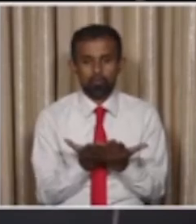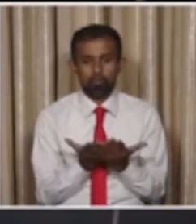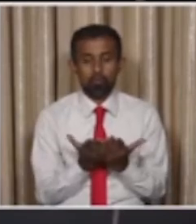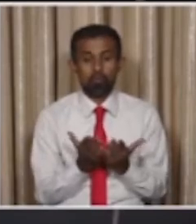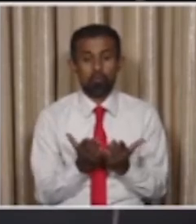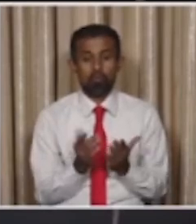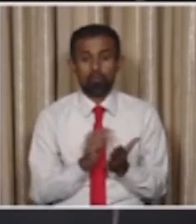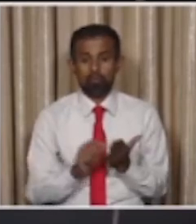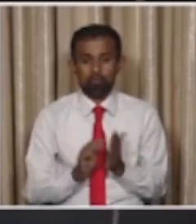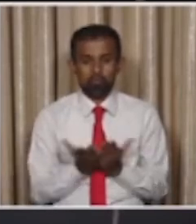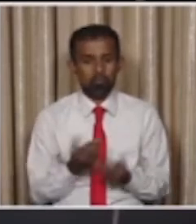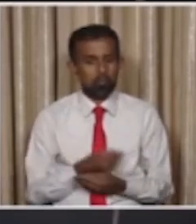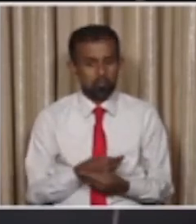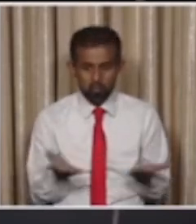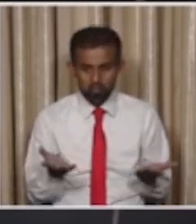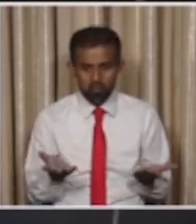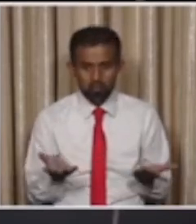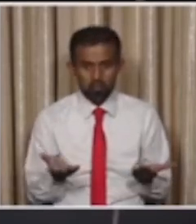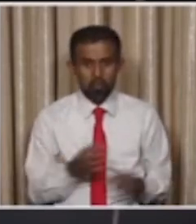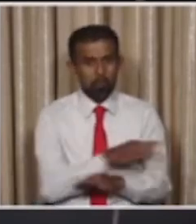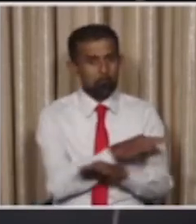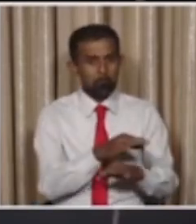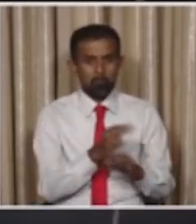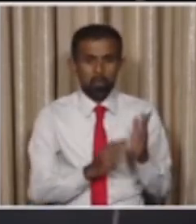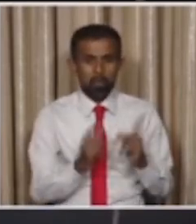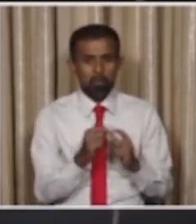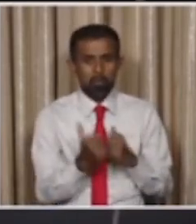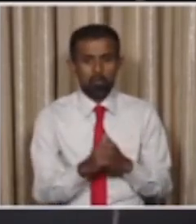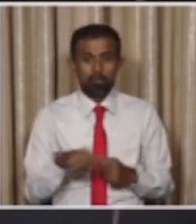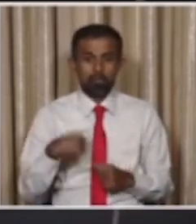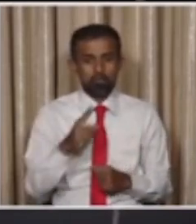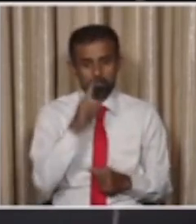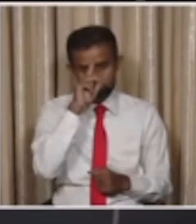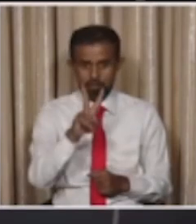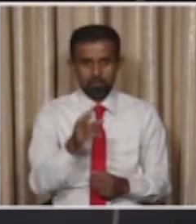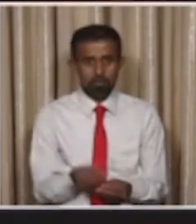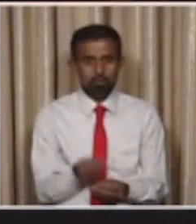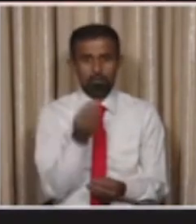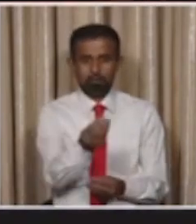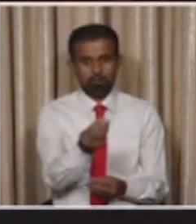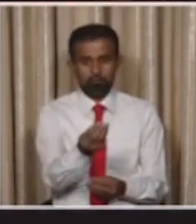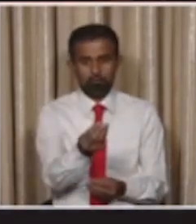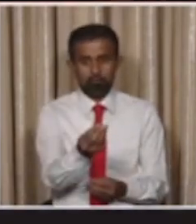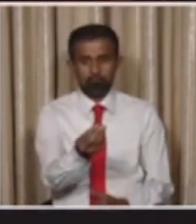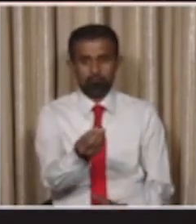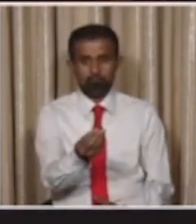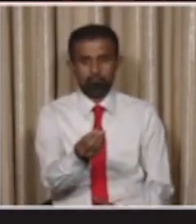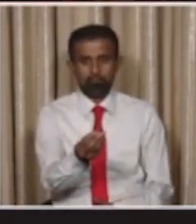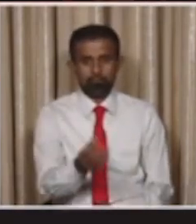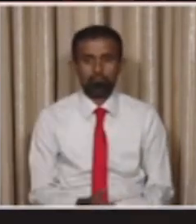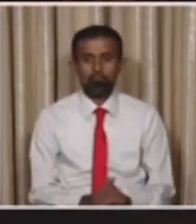අභ්‍යාසපොත් විනාශ වෙලා තිනෝ නම් ඒ ඇයට මම වැඩපිළිවෙළක් අමාත්‍යංශයෙන් හදනවා ඊළඟ සද්දික තුල දෙන්න. හරි බොහොම ඉසුති. හරි එමුතුමා දැන් ඔකතන ඉවර